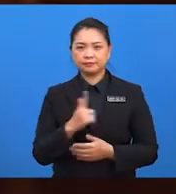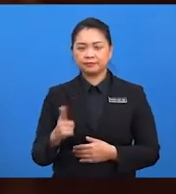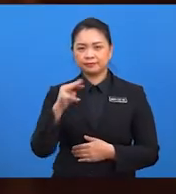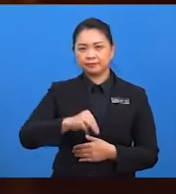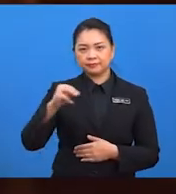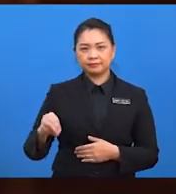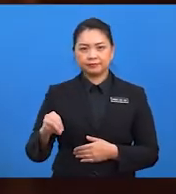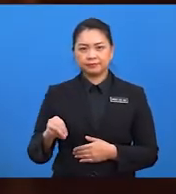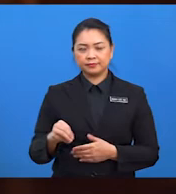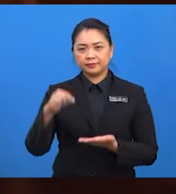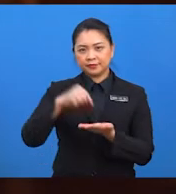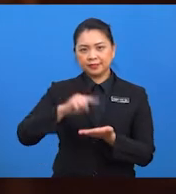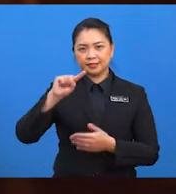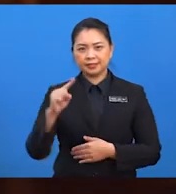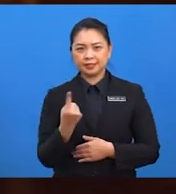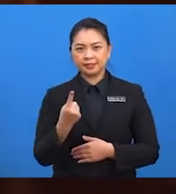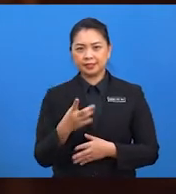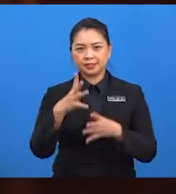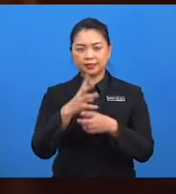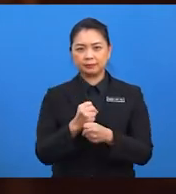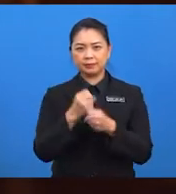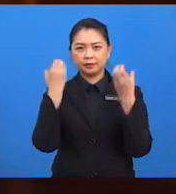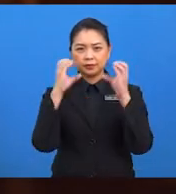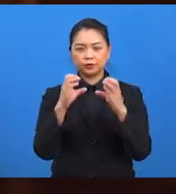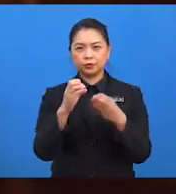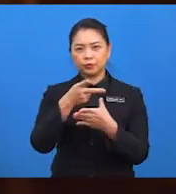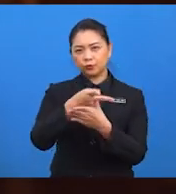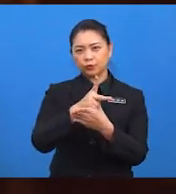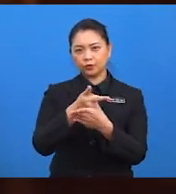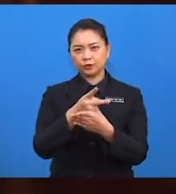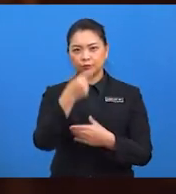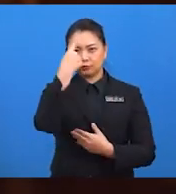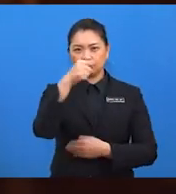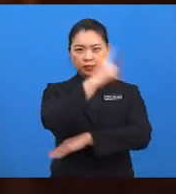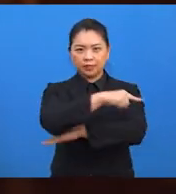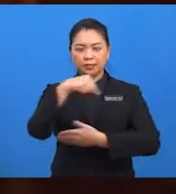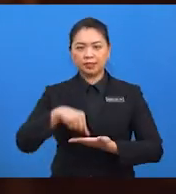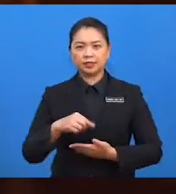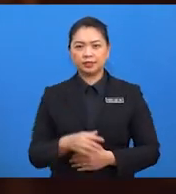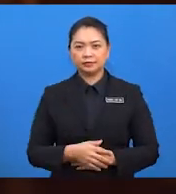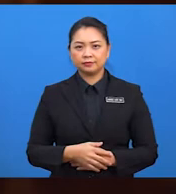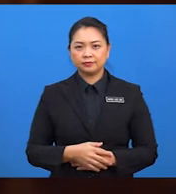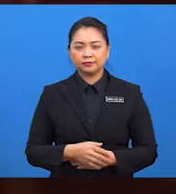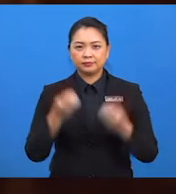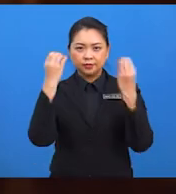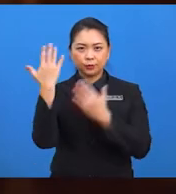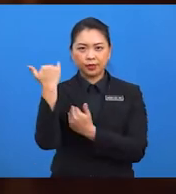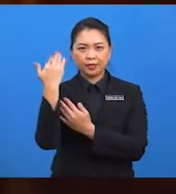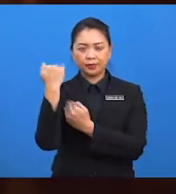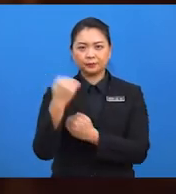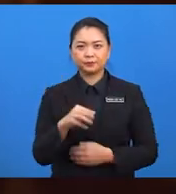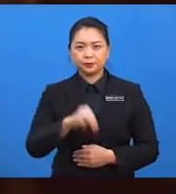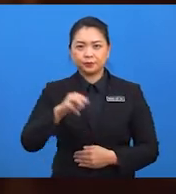Baiklah, murid-murid. Ini sahaja yang dapat cikgu kongsikan untuk hari ini.